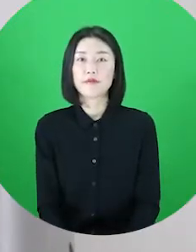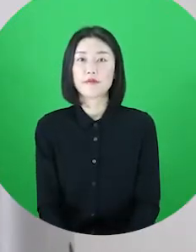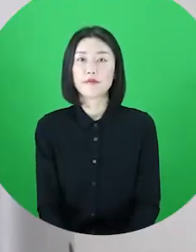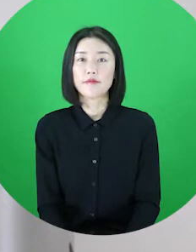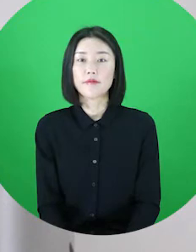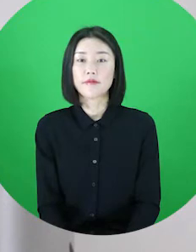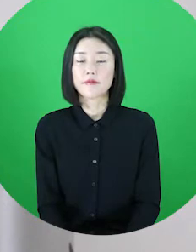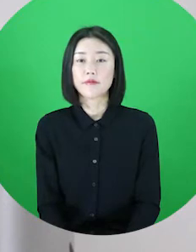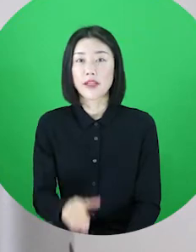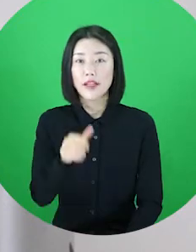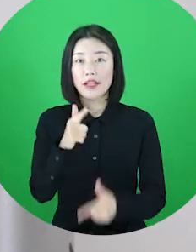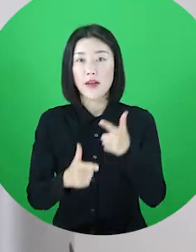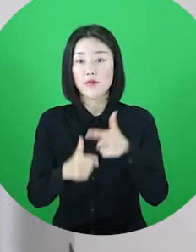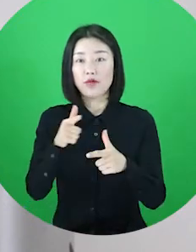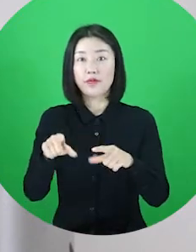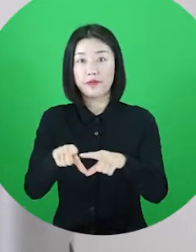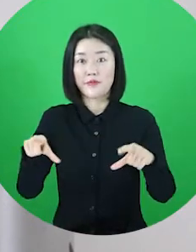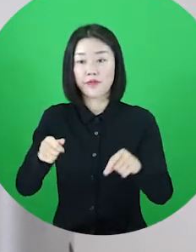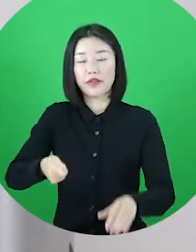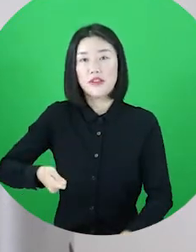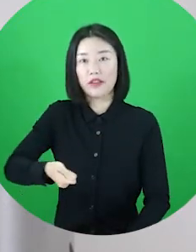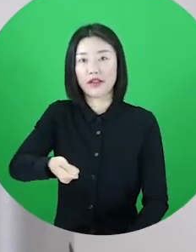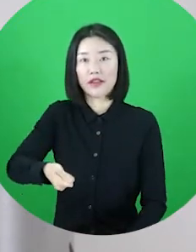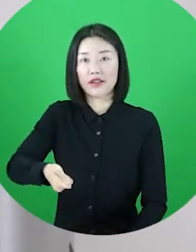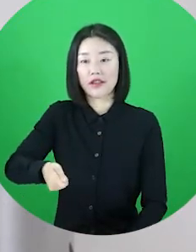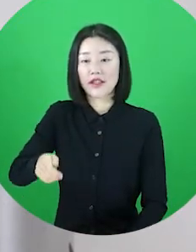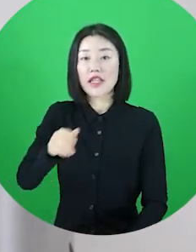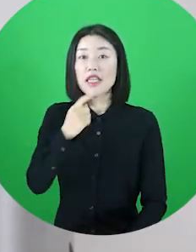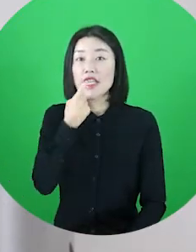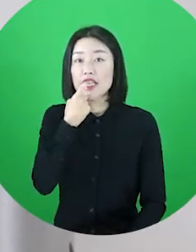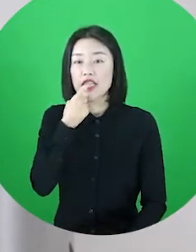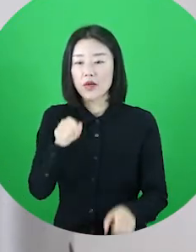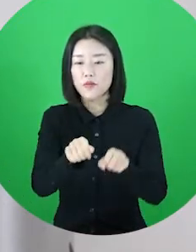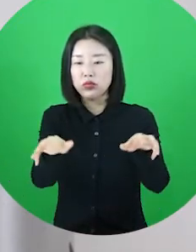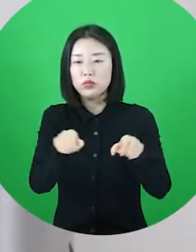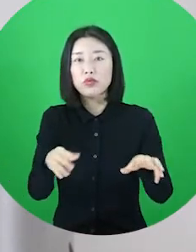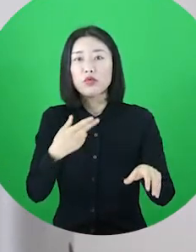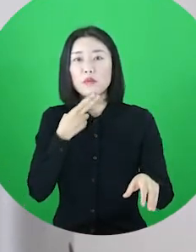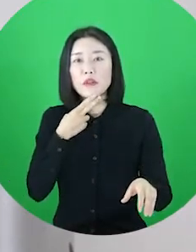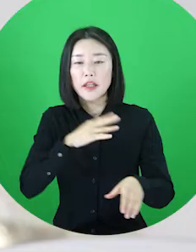자, 뒤집개를 이용해서 흰자가 흩어지지 않게